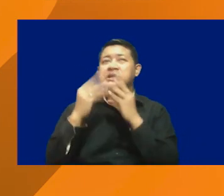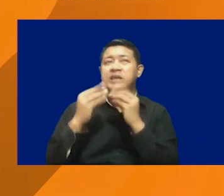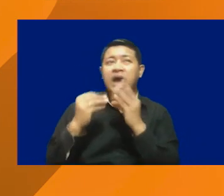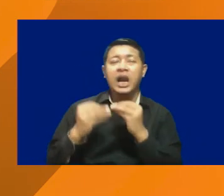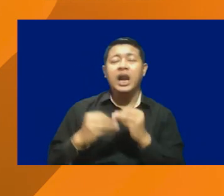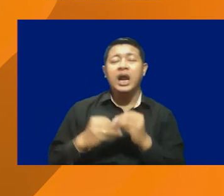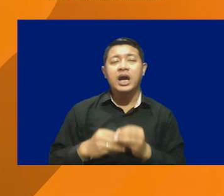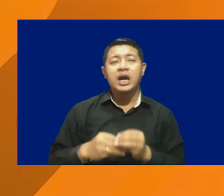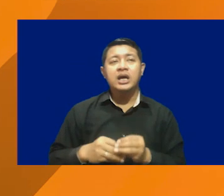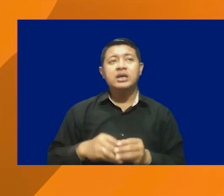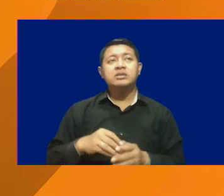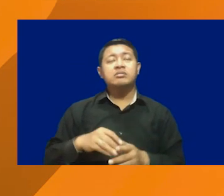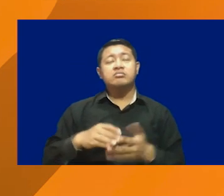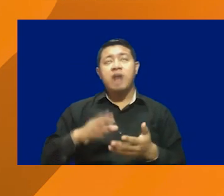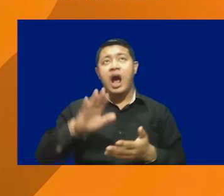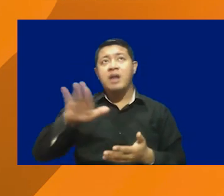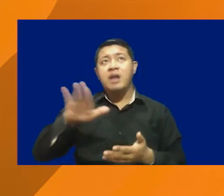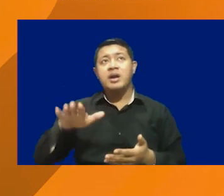juga remaja